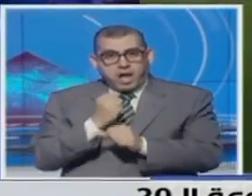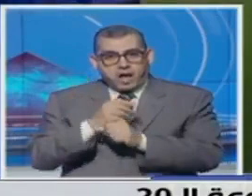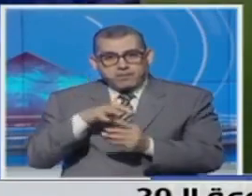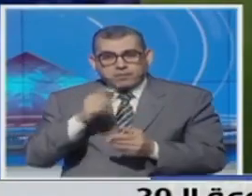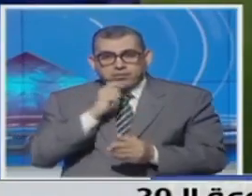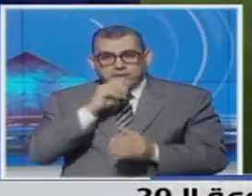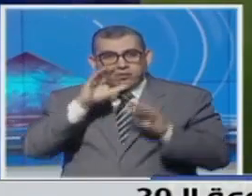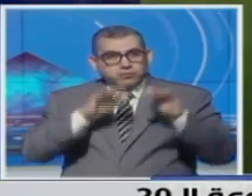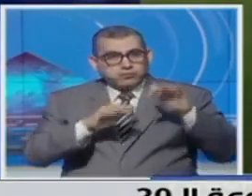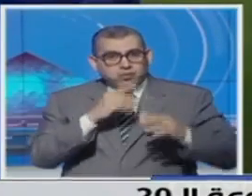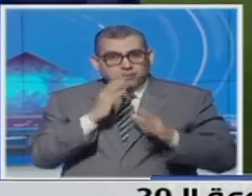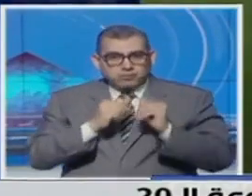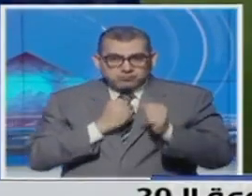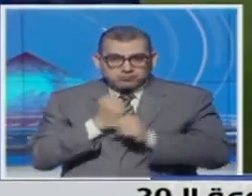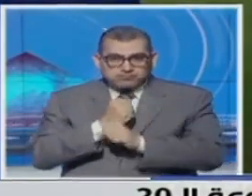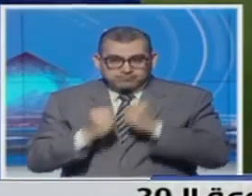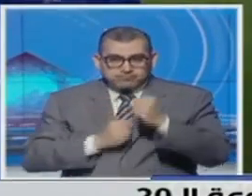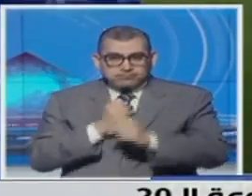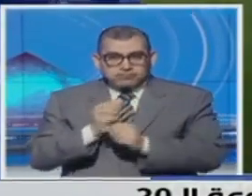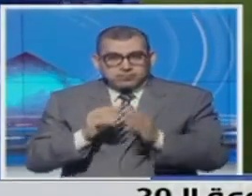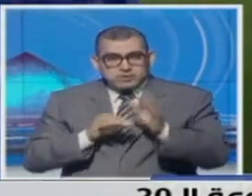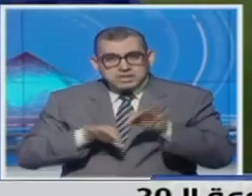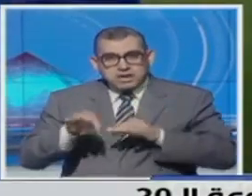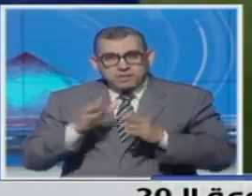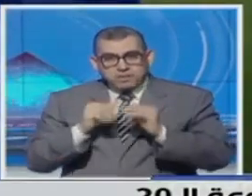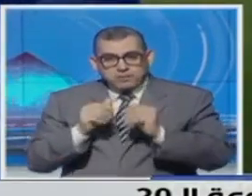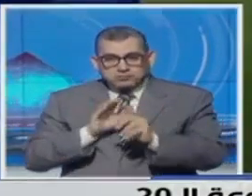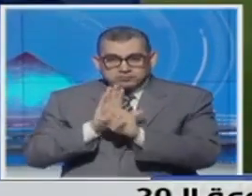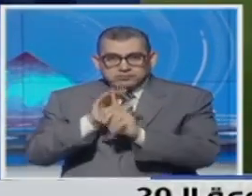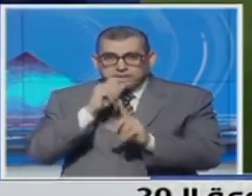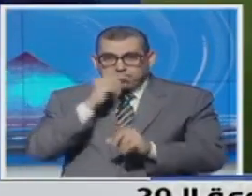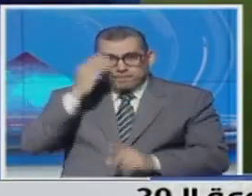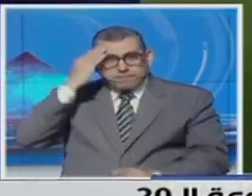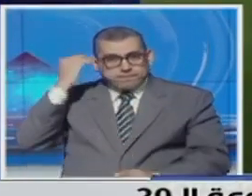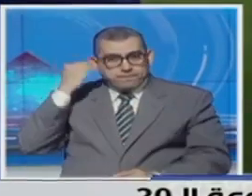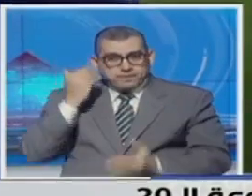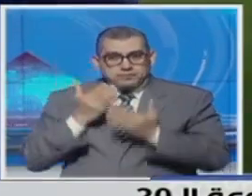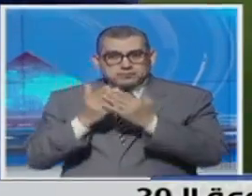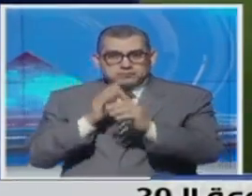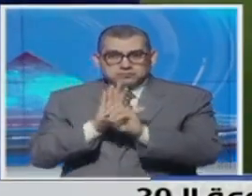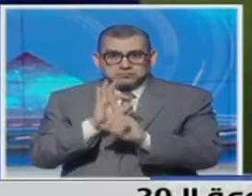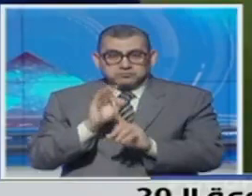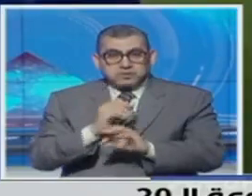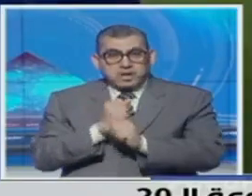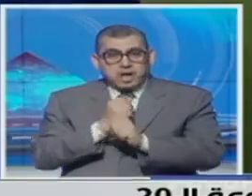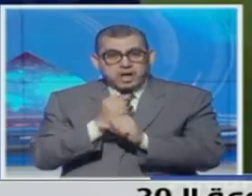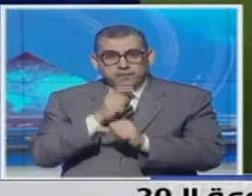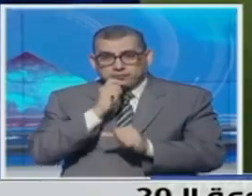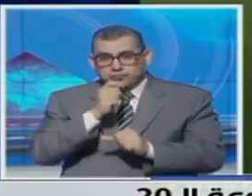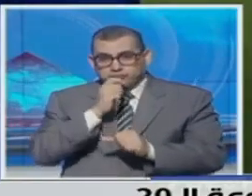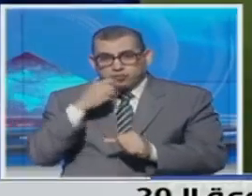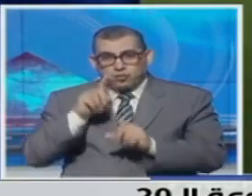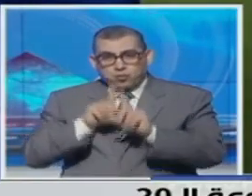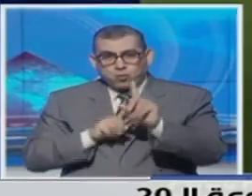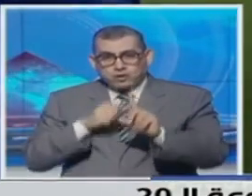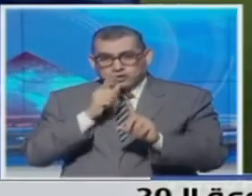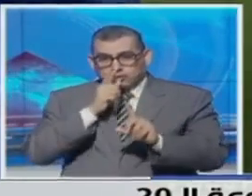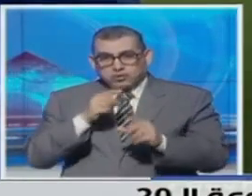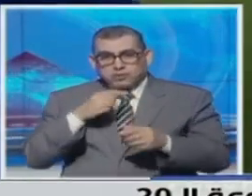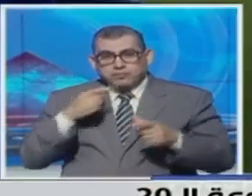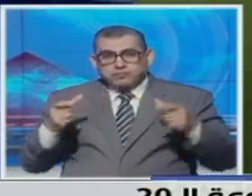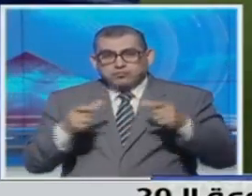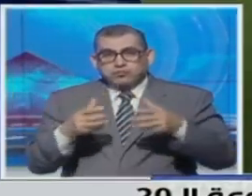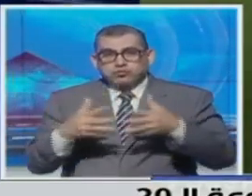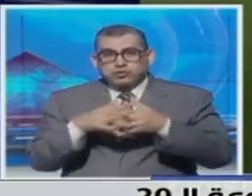قطاع العمل، وأيضا سياسات مصر في دعم وتمكين المرأة. جاء ذلك خلال كلمة الوزير حسن شحاتة